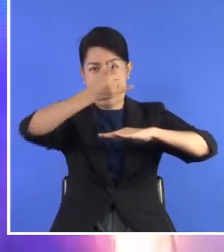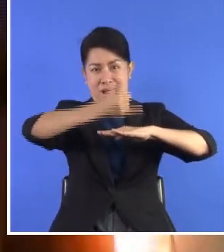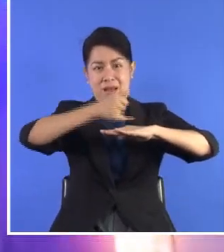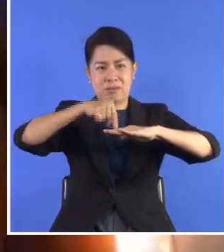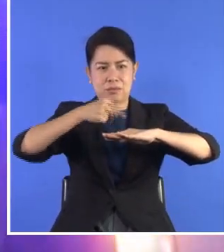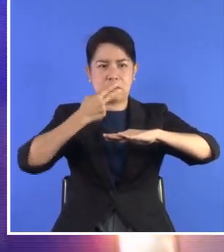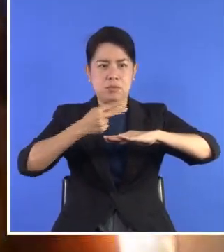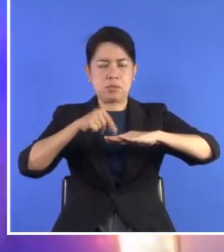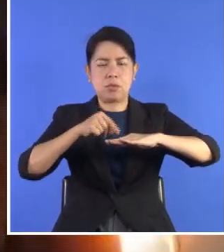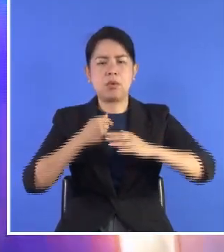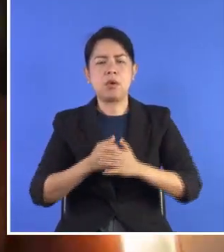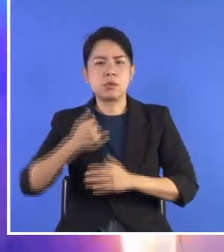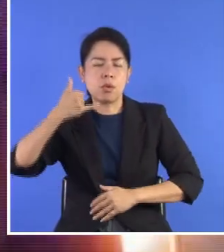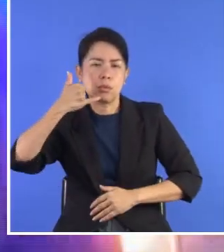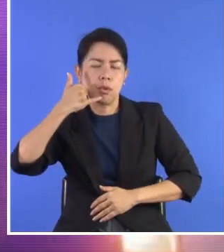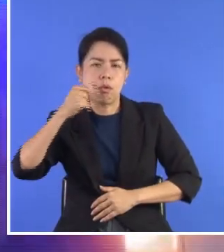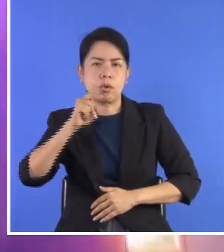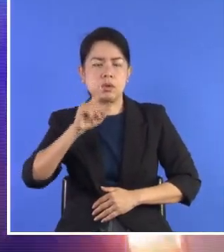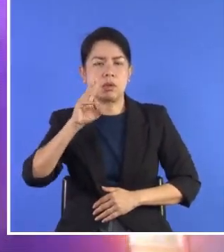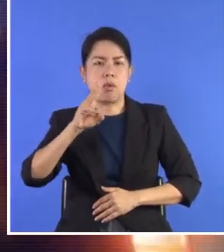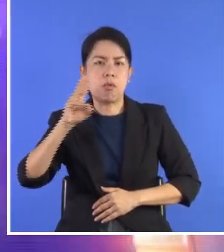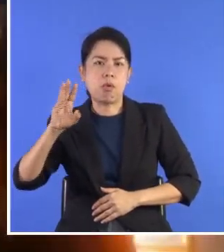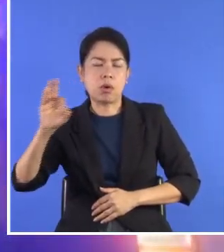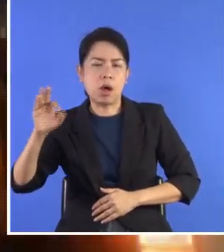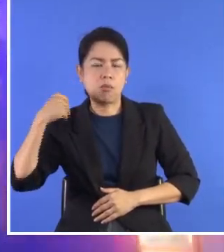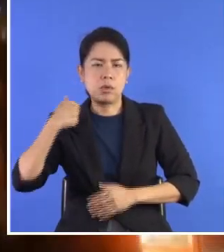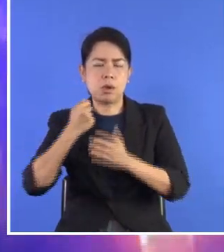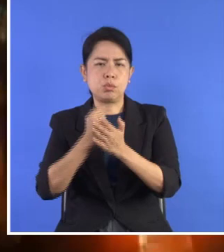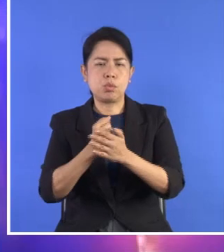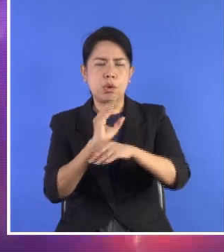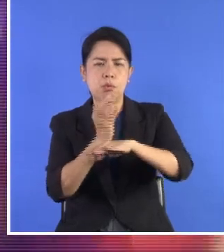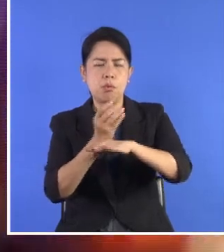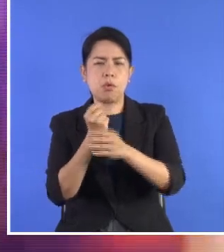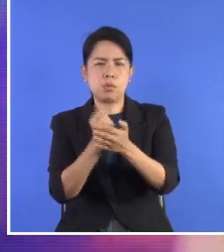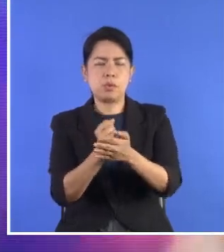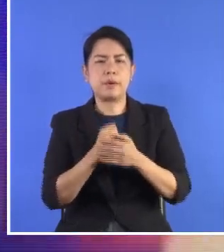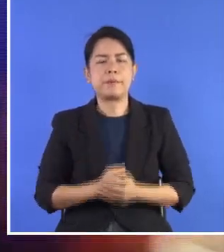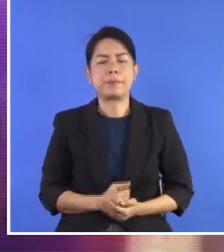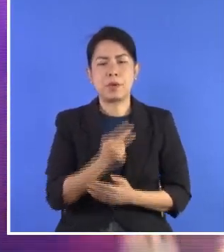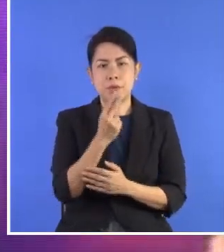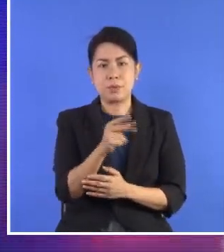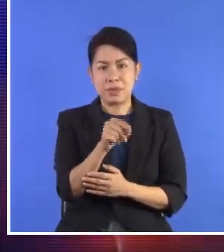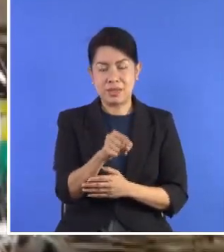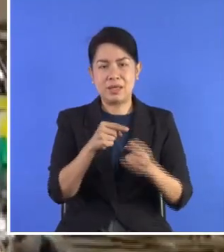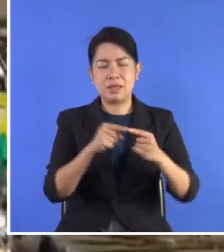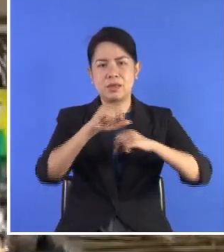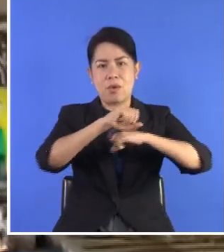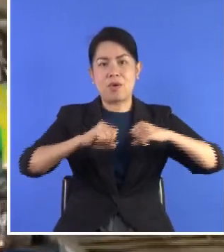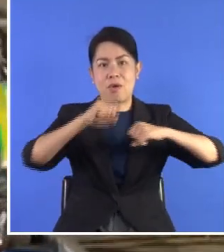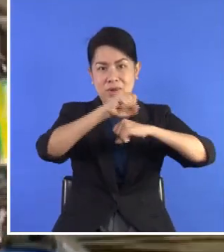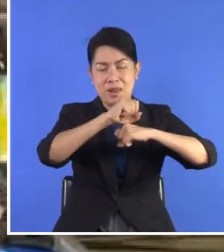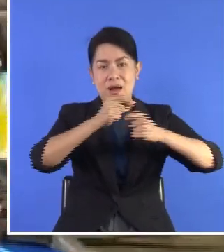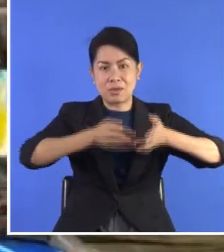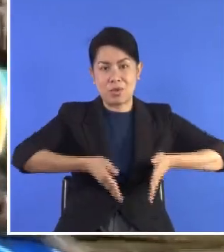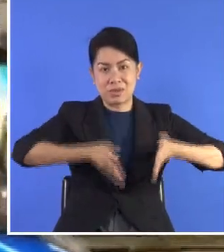เลยนะคะก็เลยเรียก1669กู้ภัยให้มาช่วยเหลือเป็นการเร่งด่วนจุดนี้คือสถานที่ก่อสร้างอาคารสูง 2ชั้นภาย